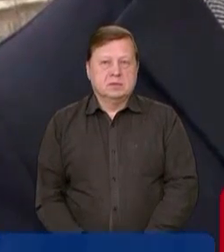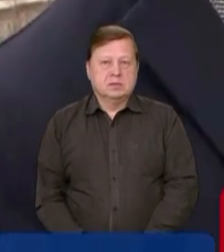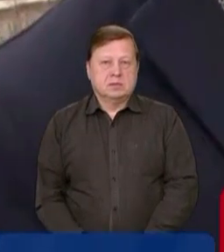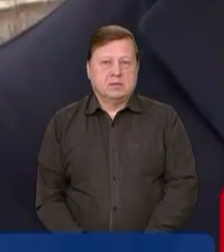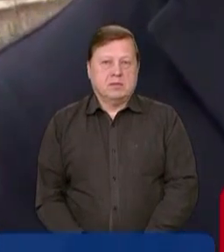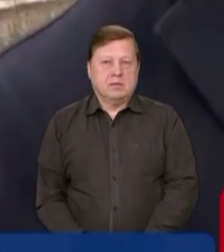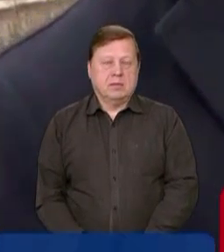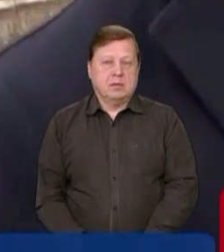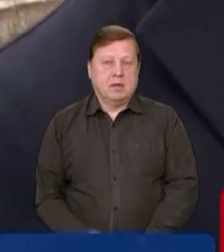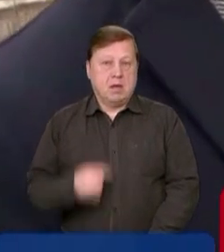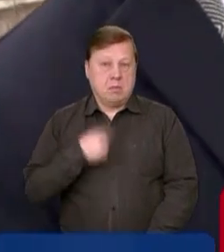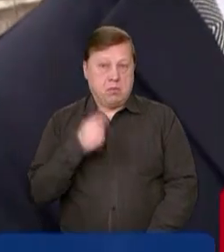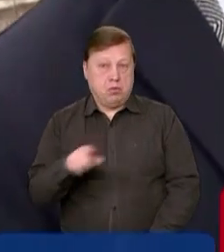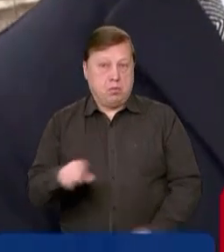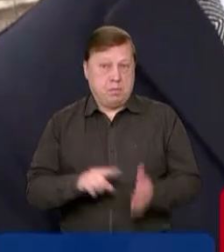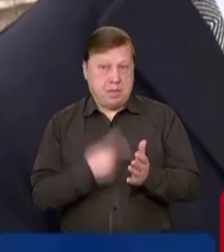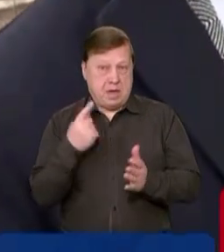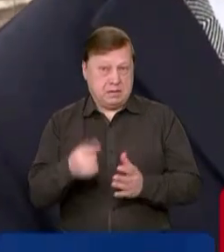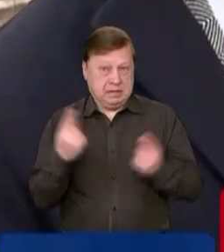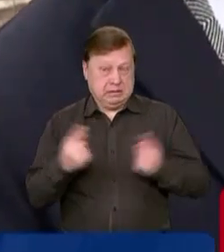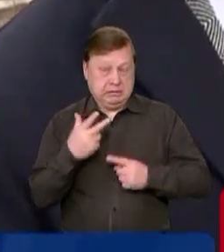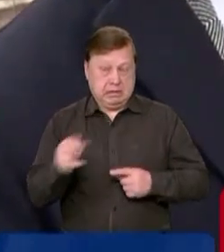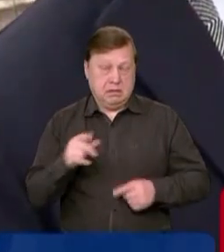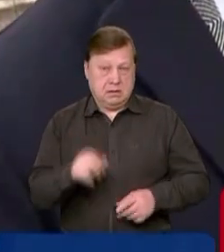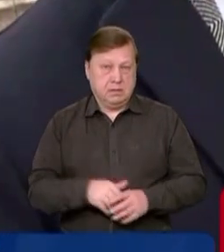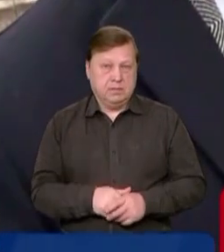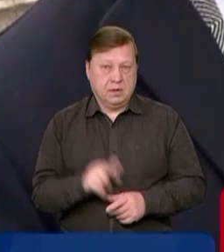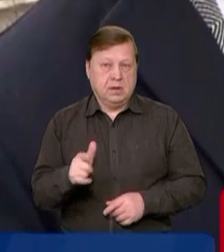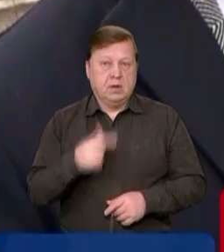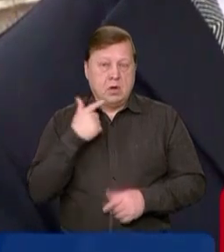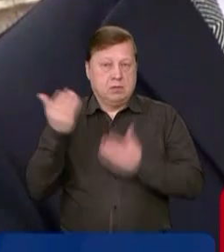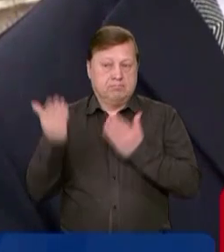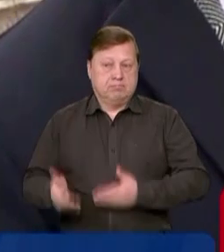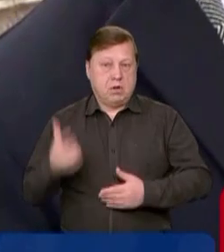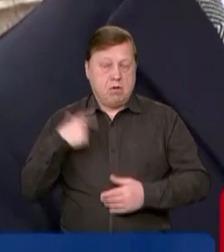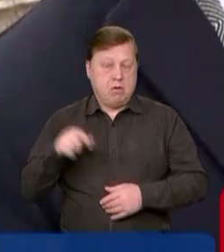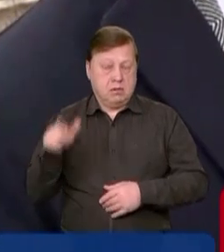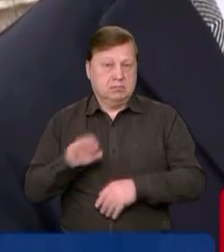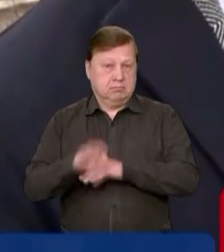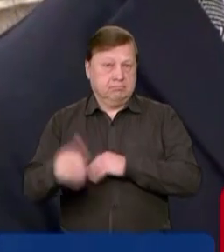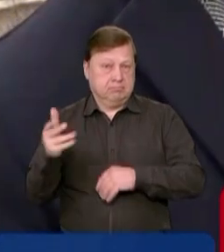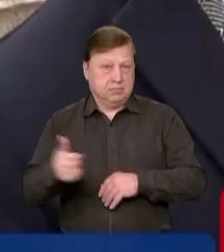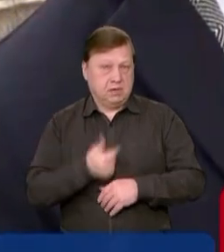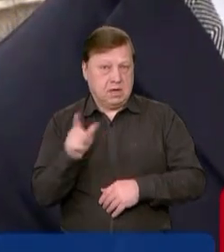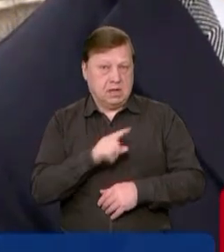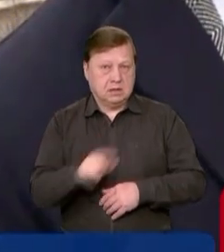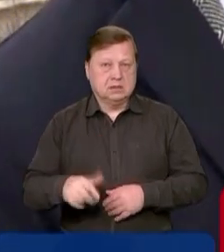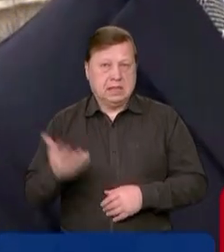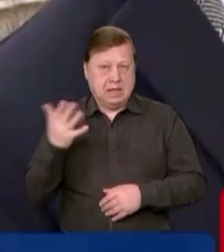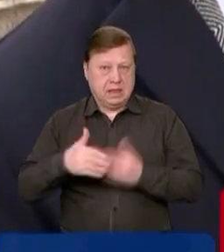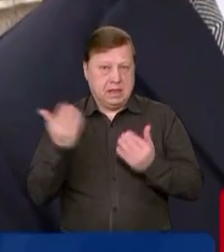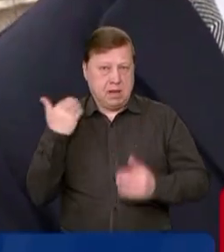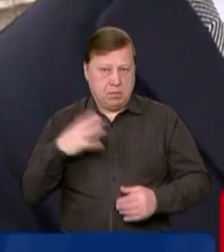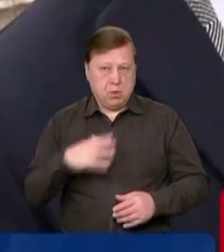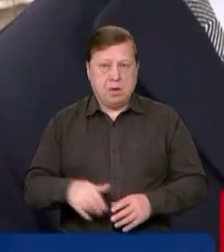to nie po raz pierwszy jest taka sytuacja, kiedy dobra osobiste pana Obajtka są naruszane. Kilka dni temu mieliśmy przecież